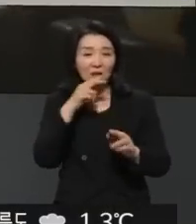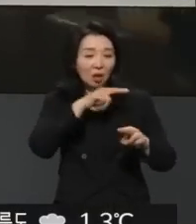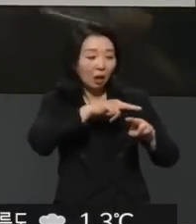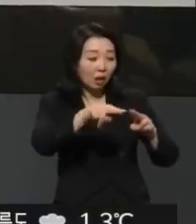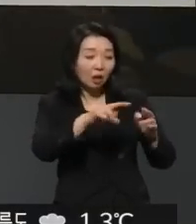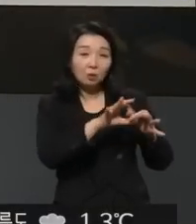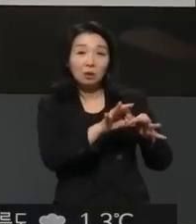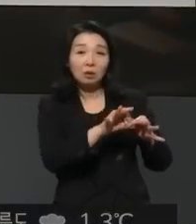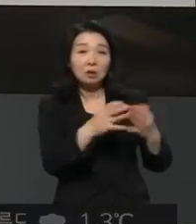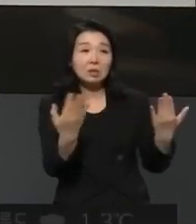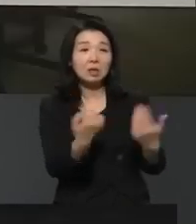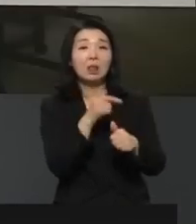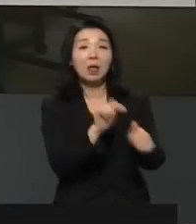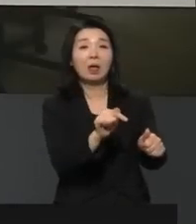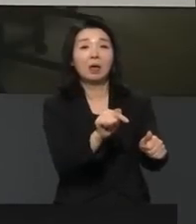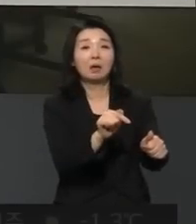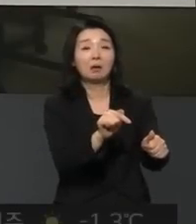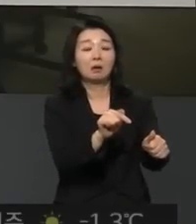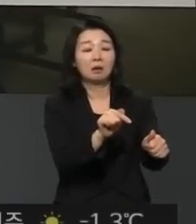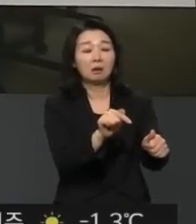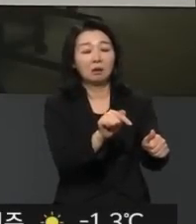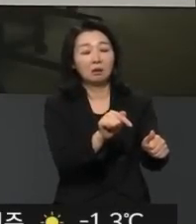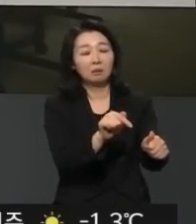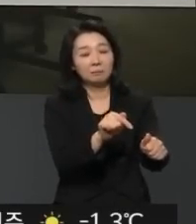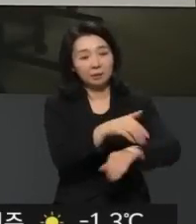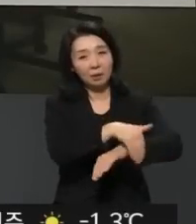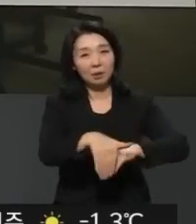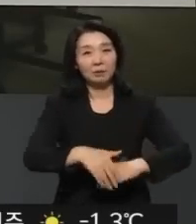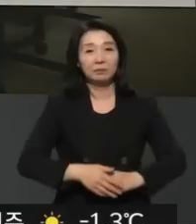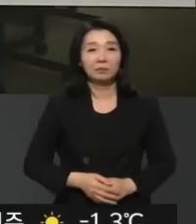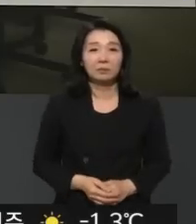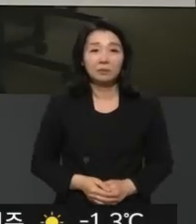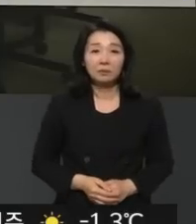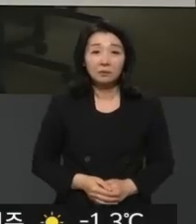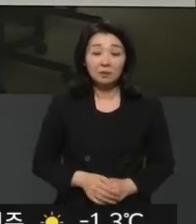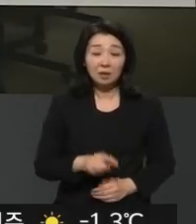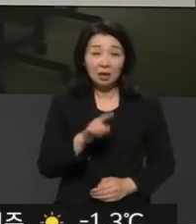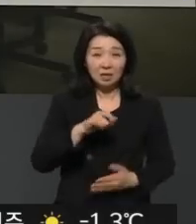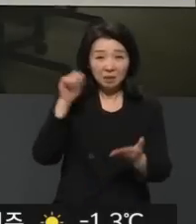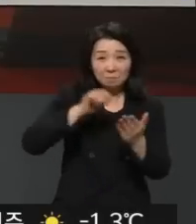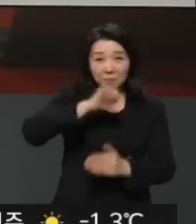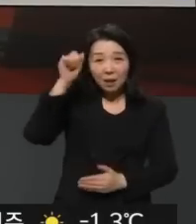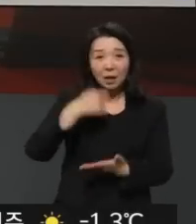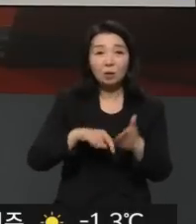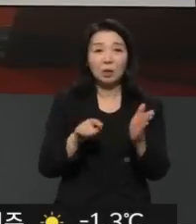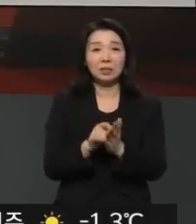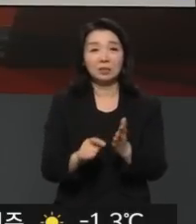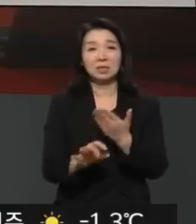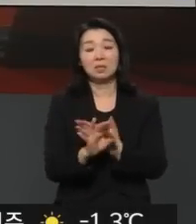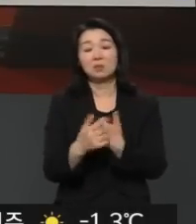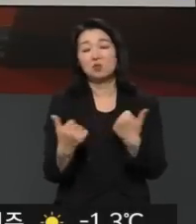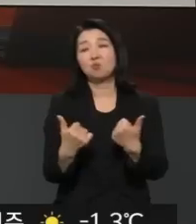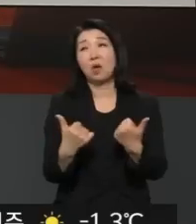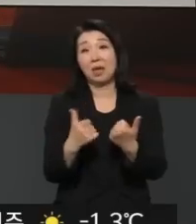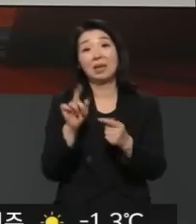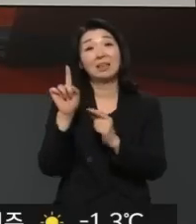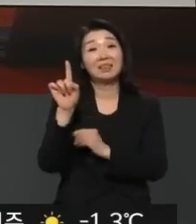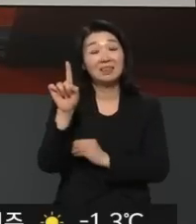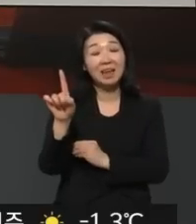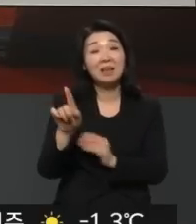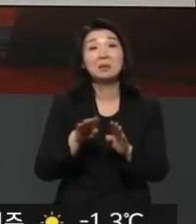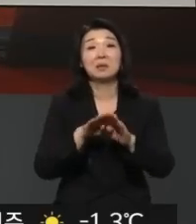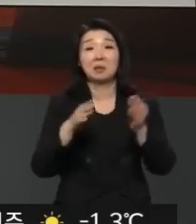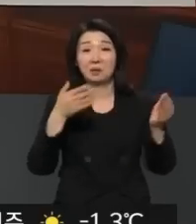대한 업무 개시 명령도 초읽기에 들어간 분위기입니다. 이를 의결하기 위한 임시 국무회의가 이르면 내일